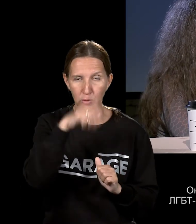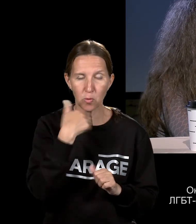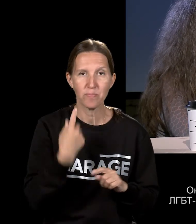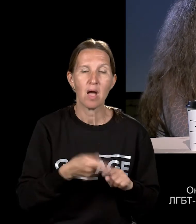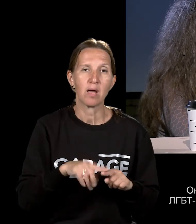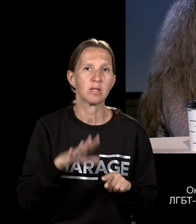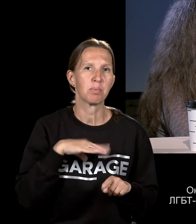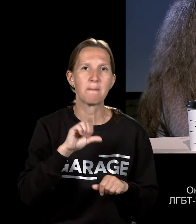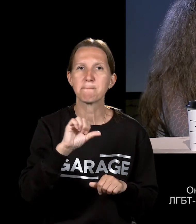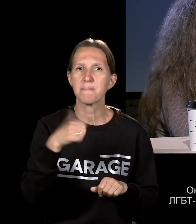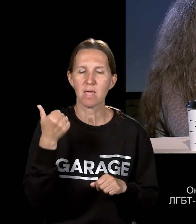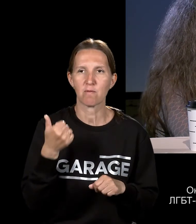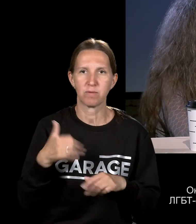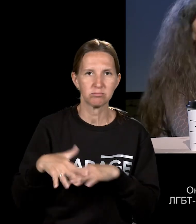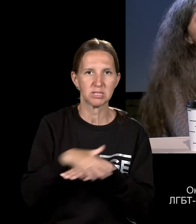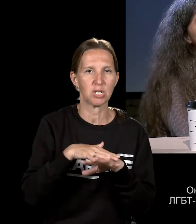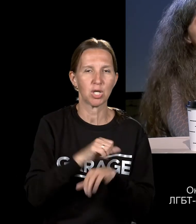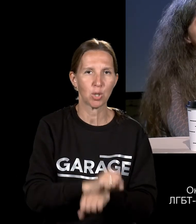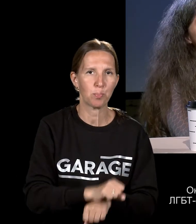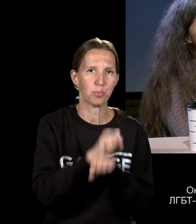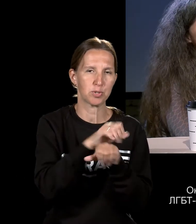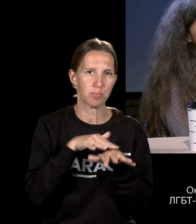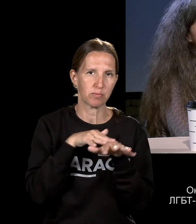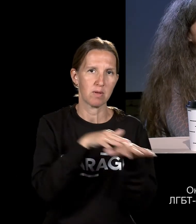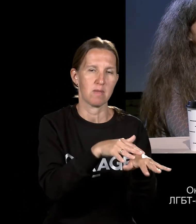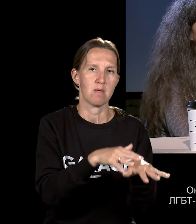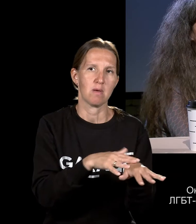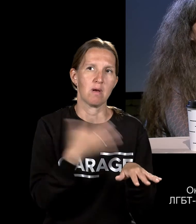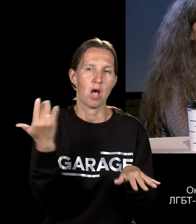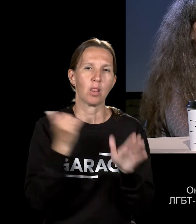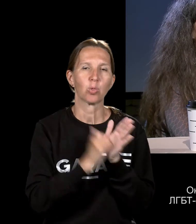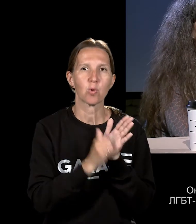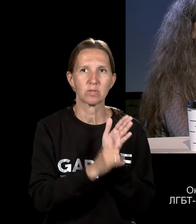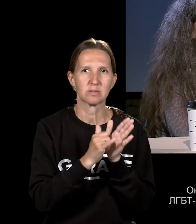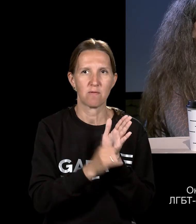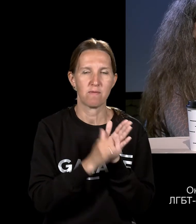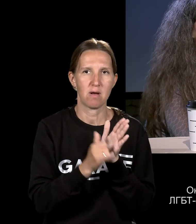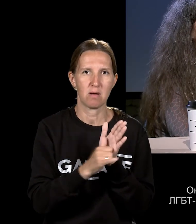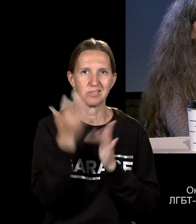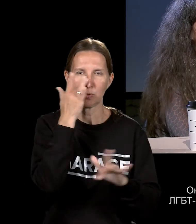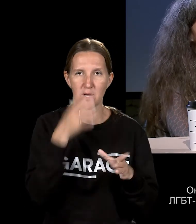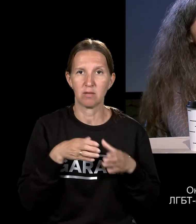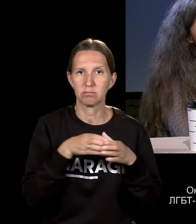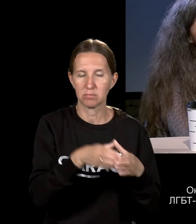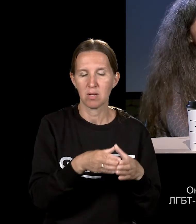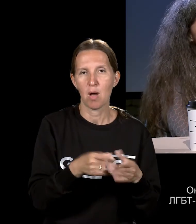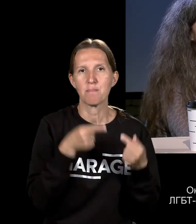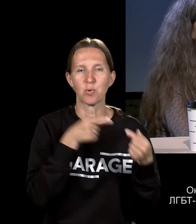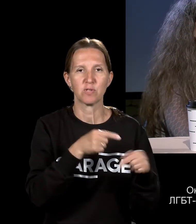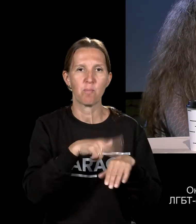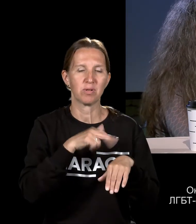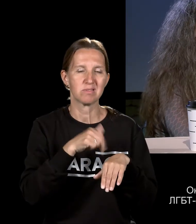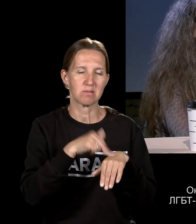первому стихийному бунту, протесту Нью-Йоркского ГБТ-сообщества против полицейских рейдов,